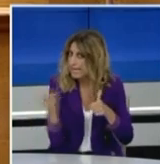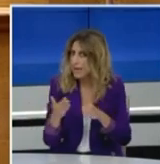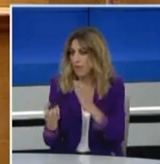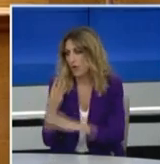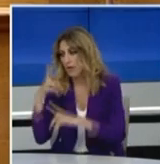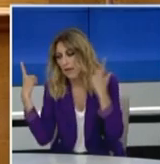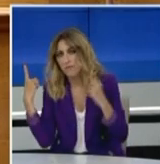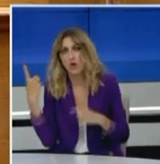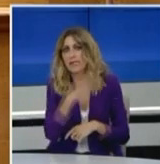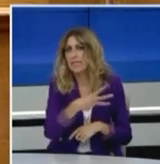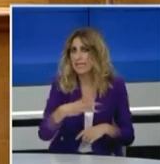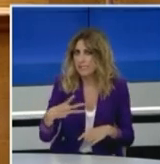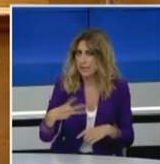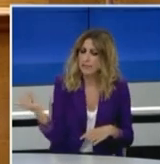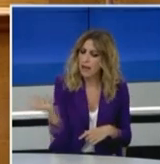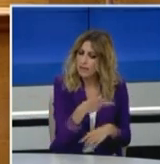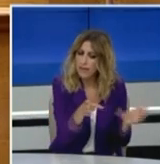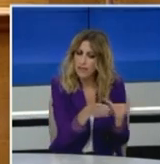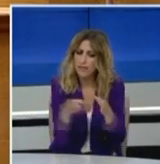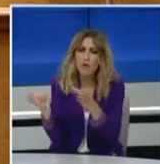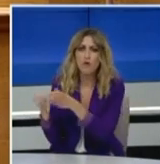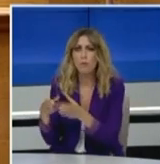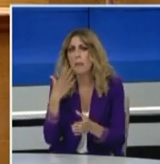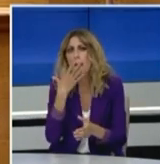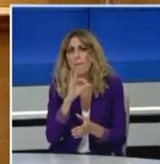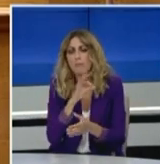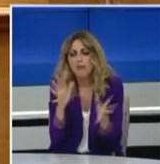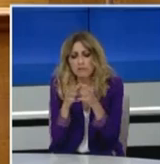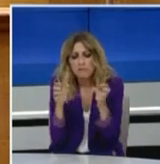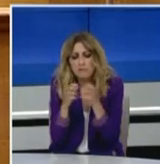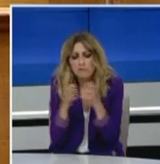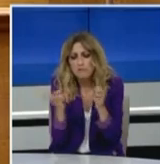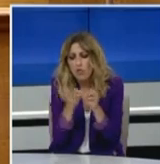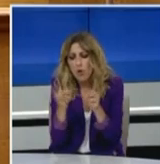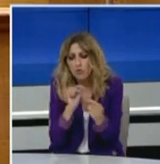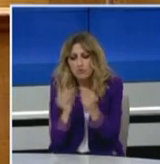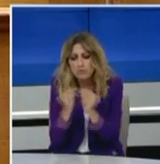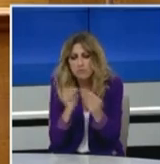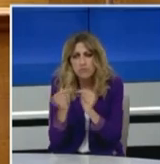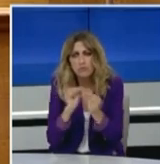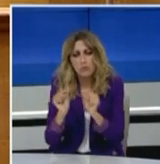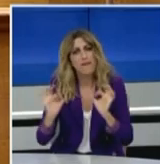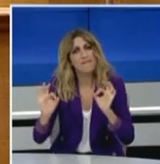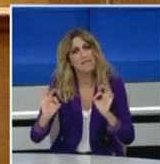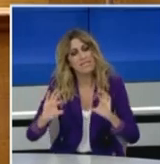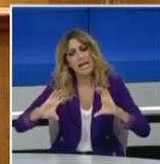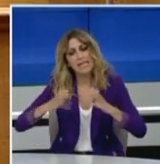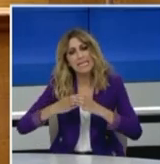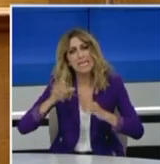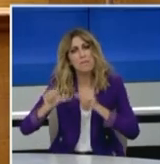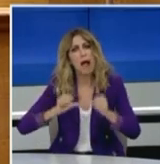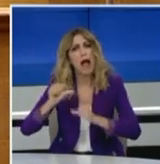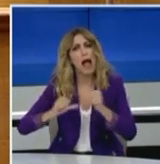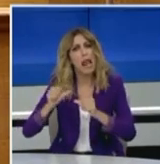δηλαδή, βολευτήκατε σε μια δικοματική, μικροκομματική αντιπαράθεση με τη βοήθεια και του ΚΙΝΑΛ. Αυτή σας